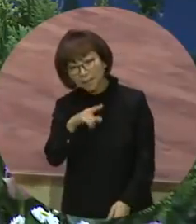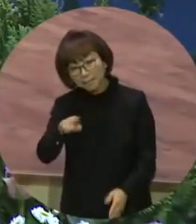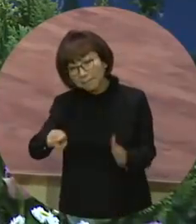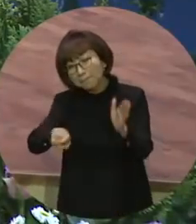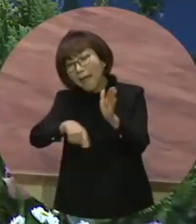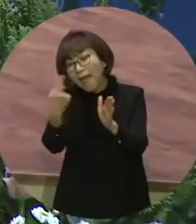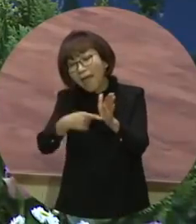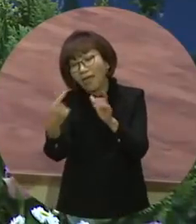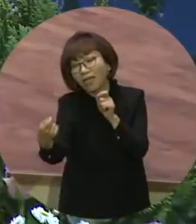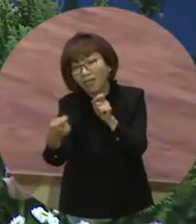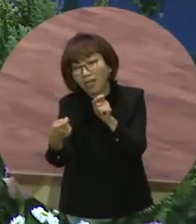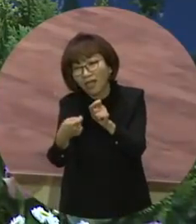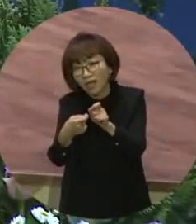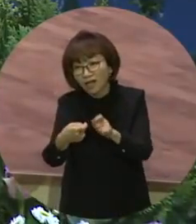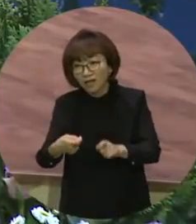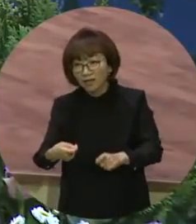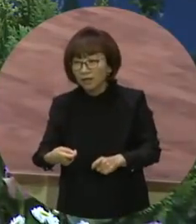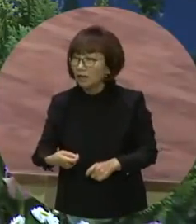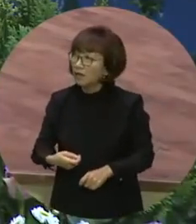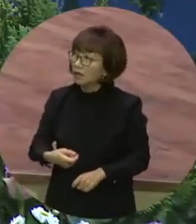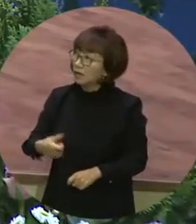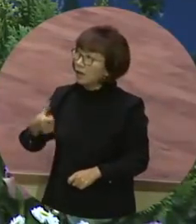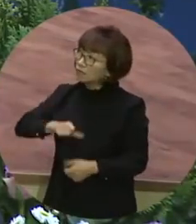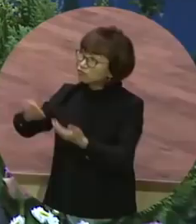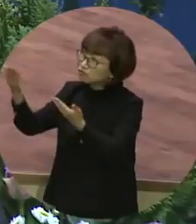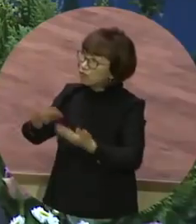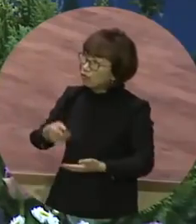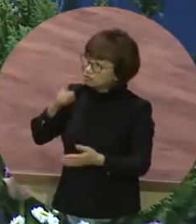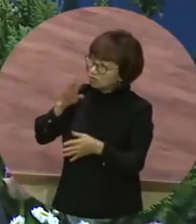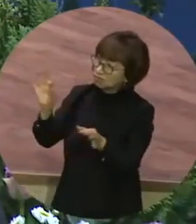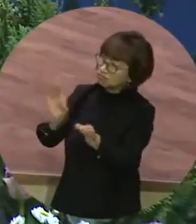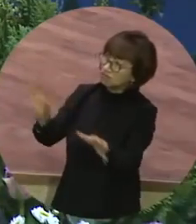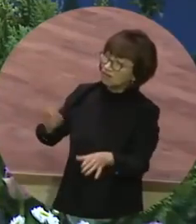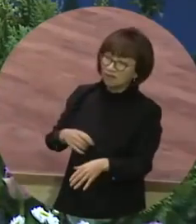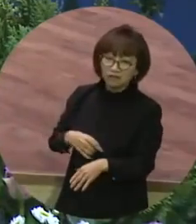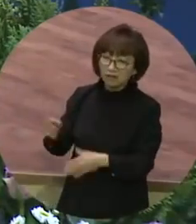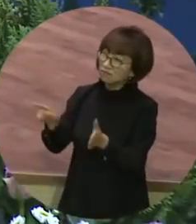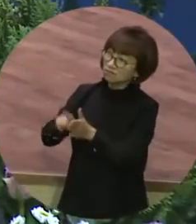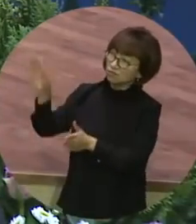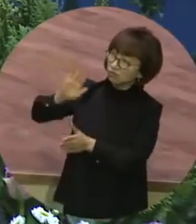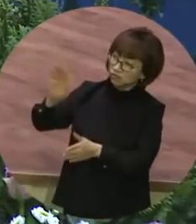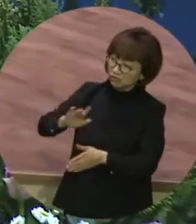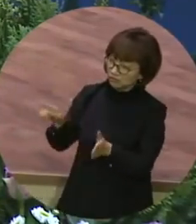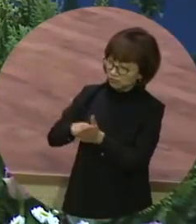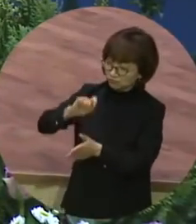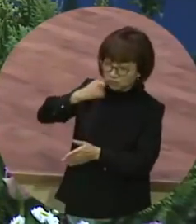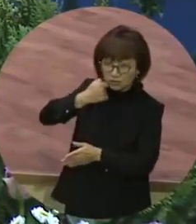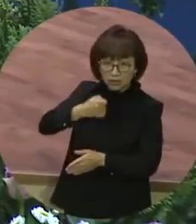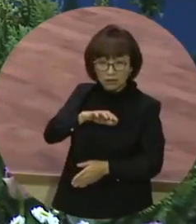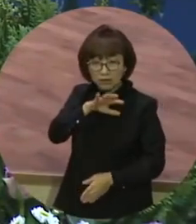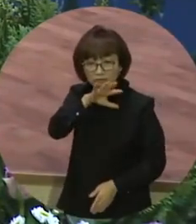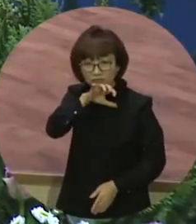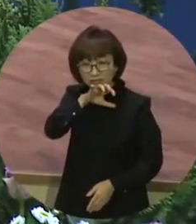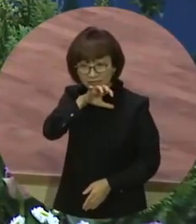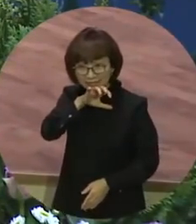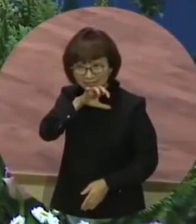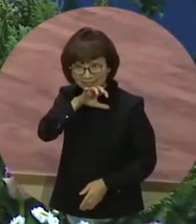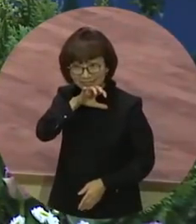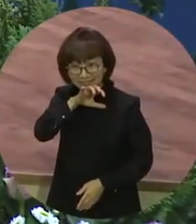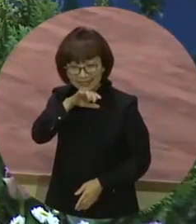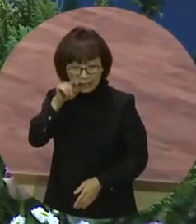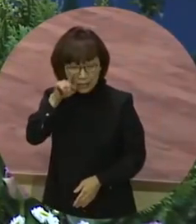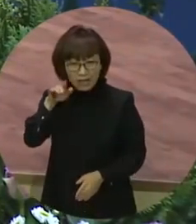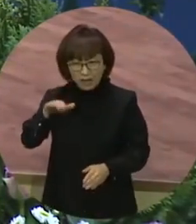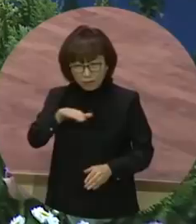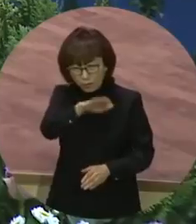나 못 믿겠다고. 자, 보세요. 여러분의 환경을 바라보면요. 사단에게